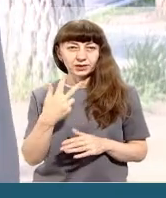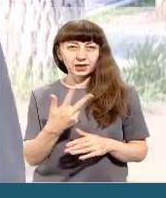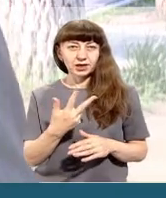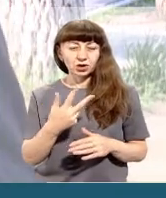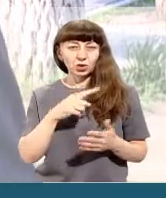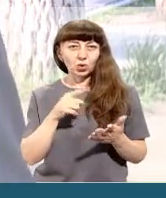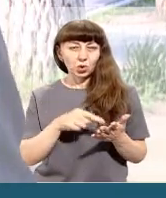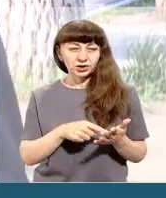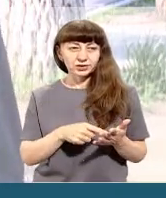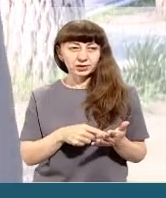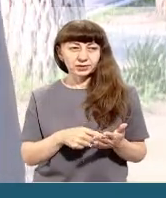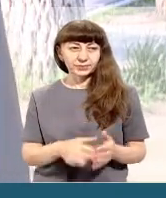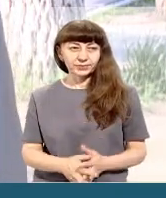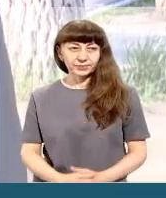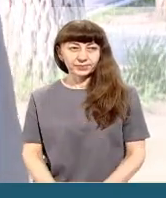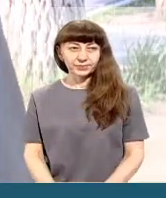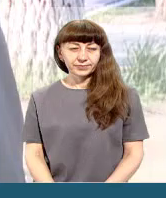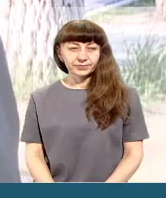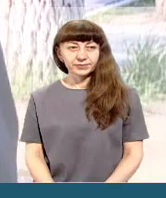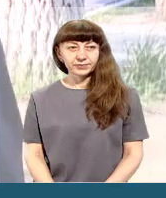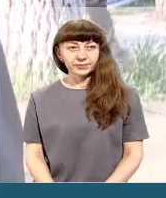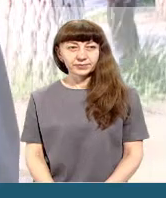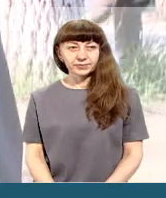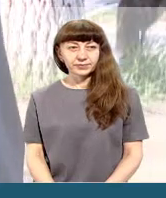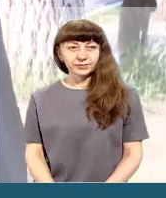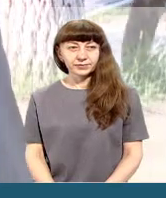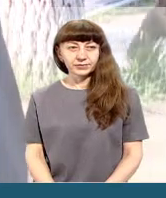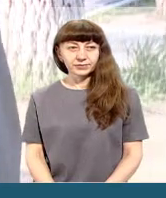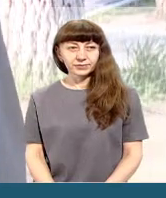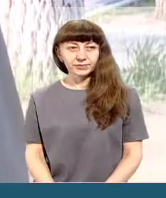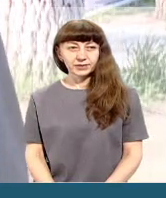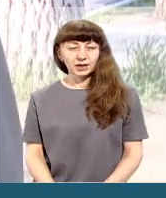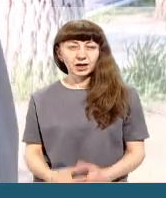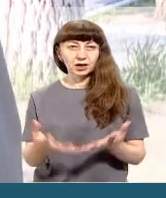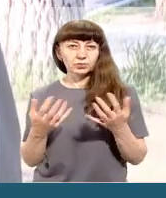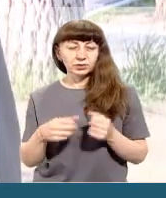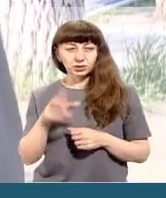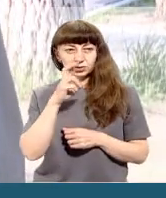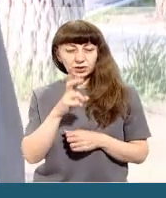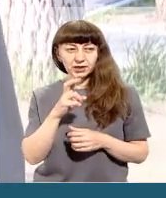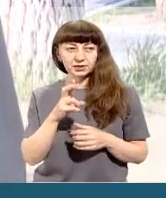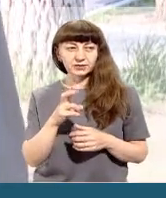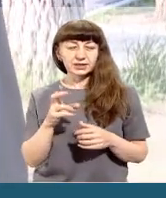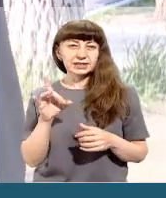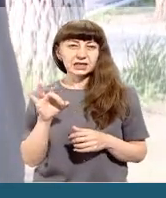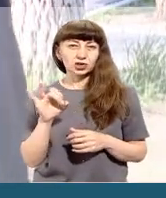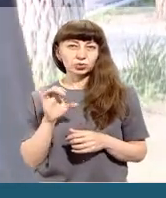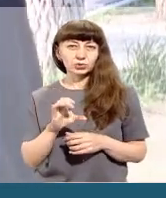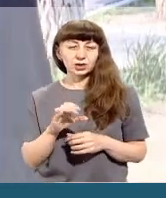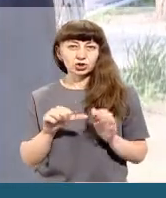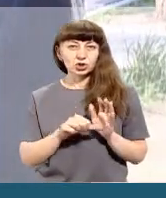в каждом городе вот такое объединение есть. То есть они получили статус государственный от 6 мая 2000 года,